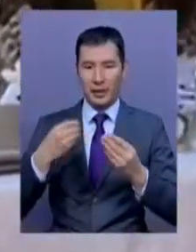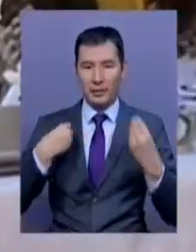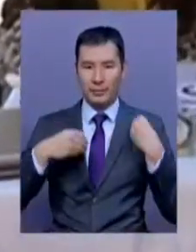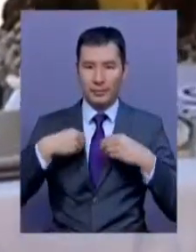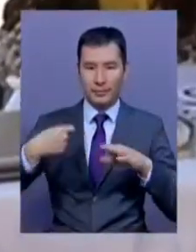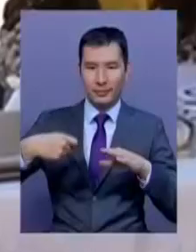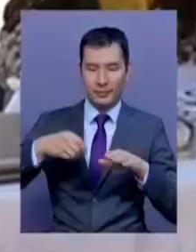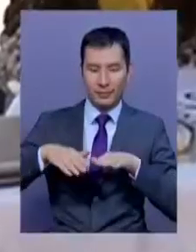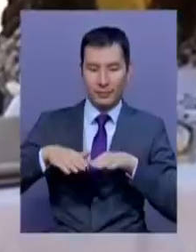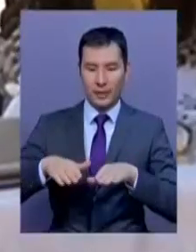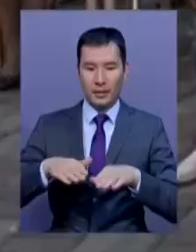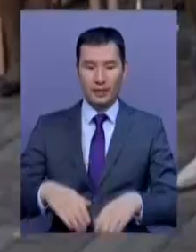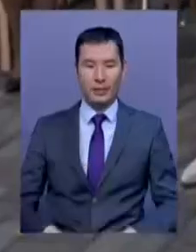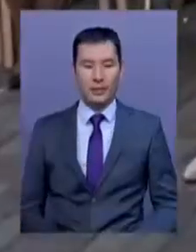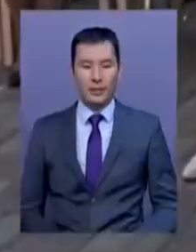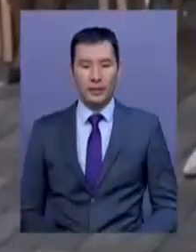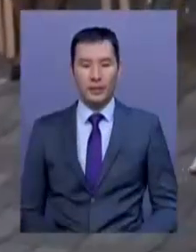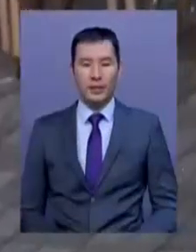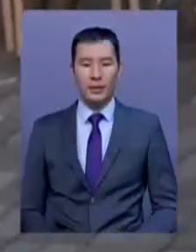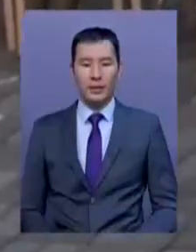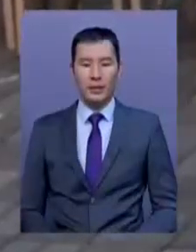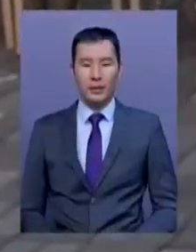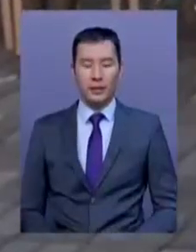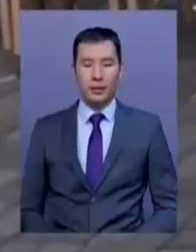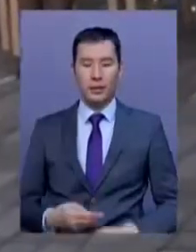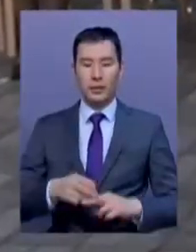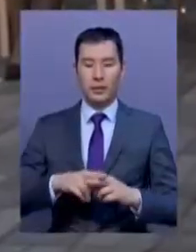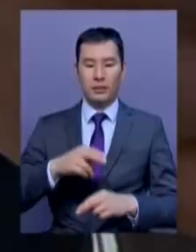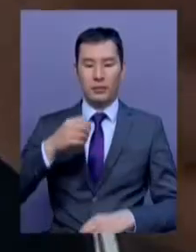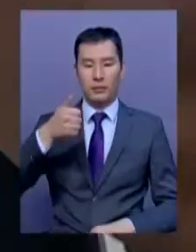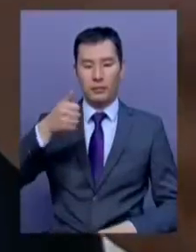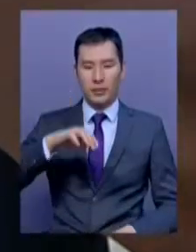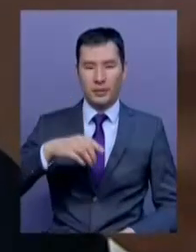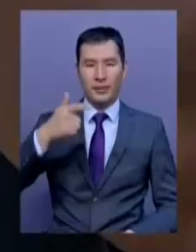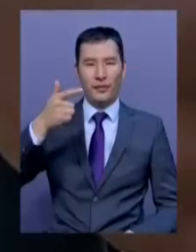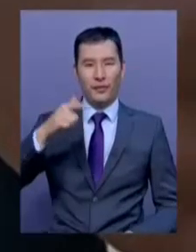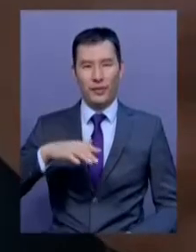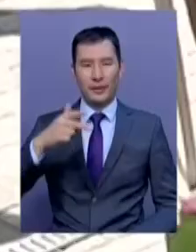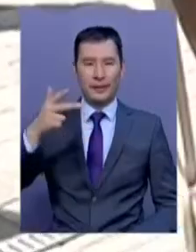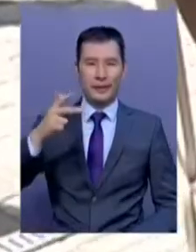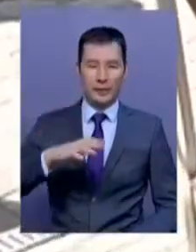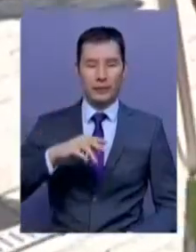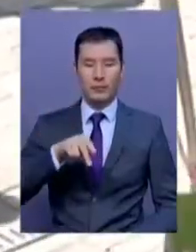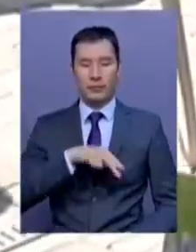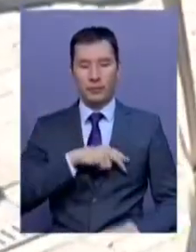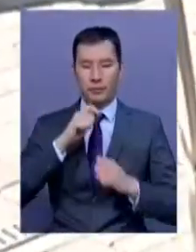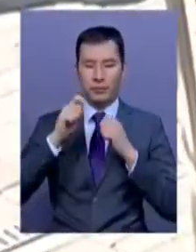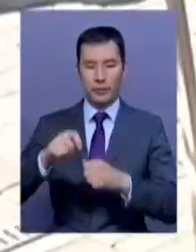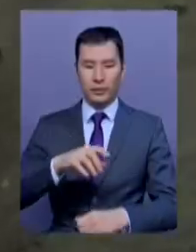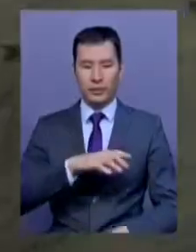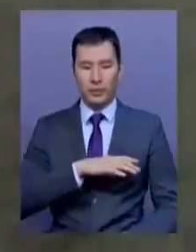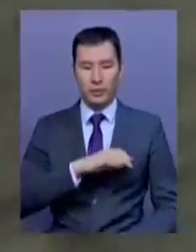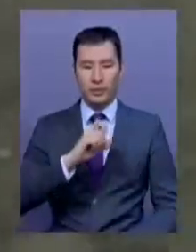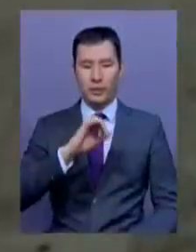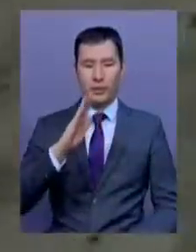қыз болашақ ана. Жеңімпаздар сыйлықтар иеленіп, алғыс хаттармен марапатталды. Сонымен қатар Әуезов аудандық